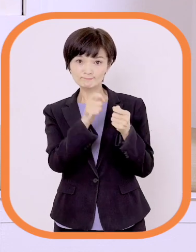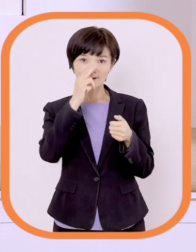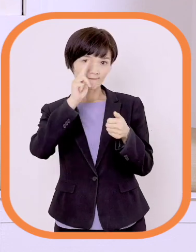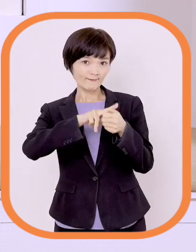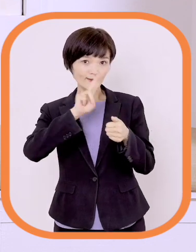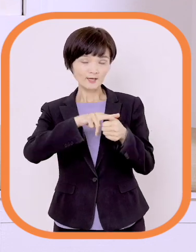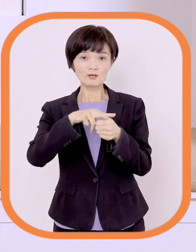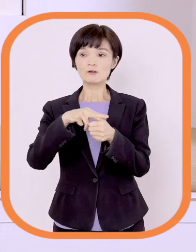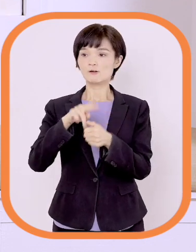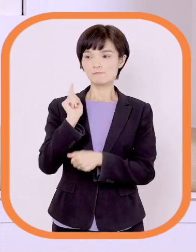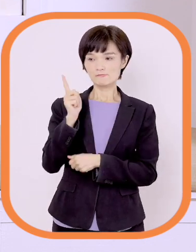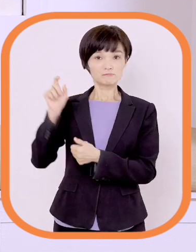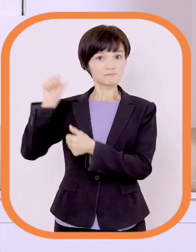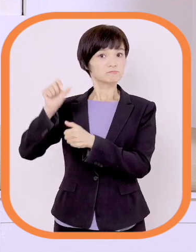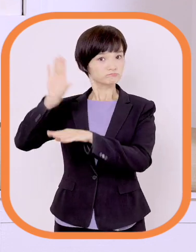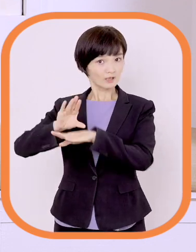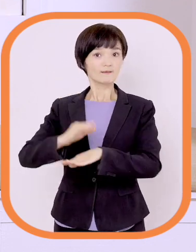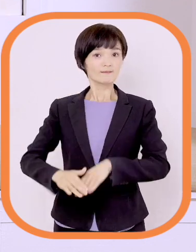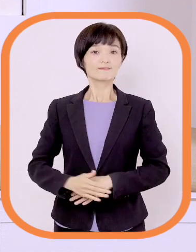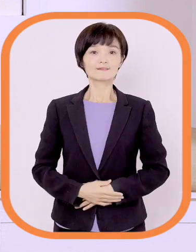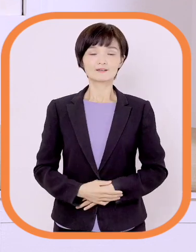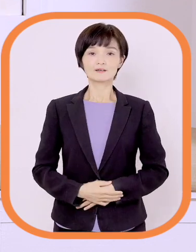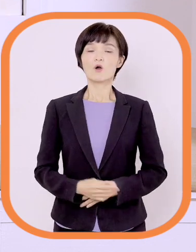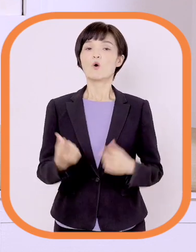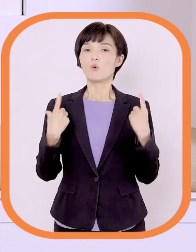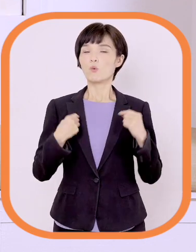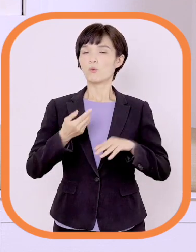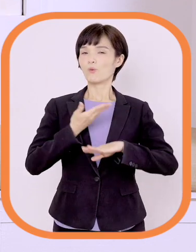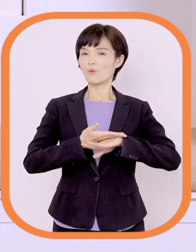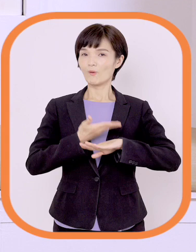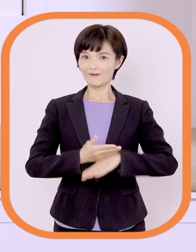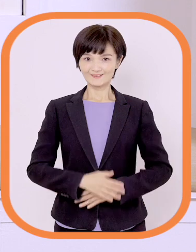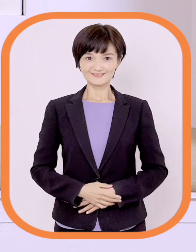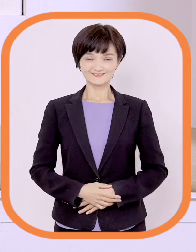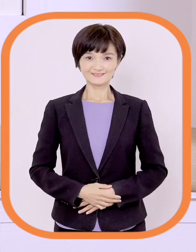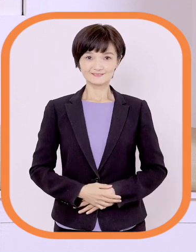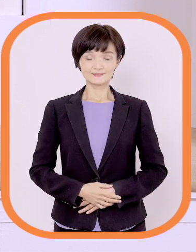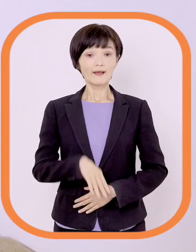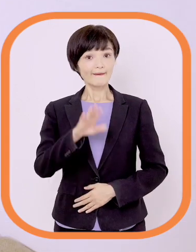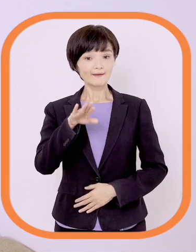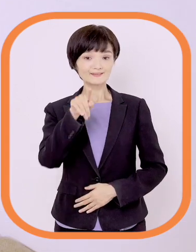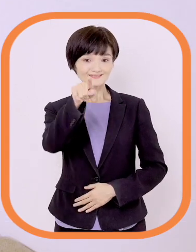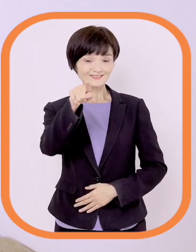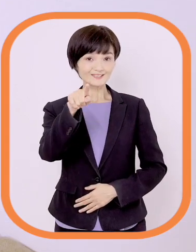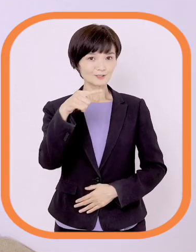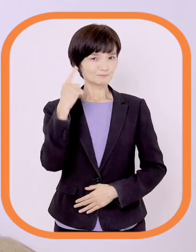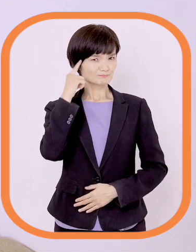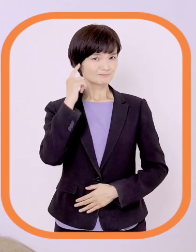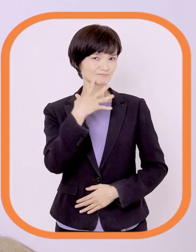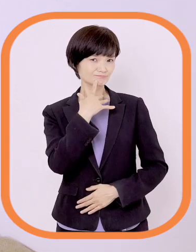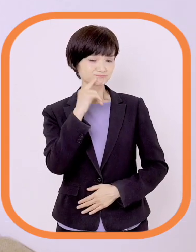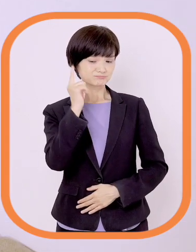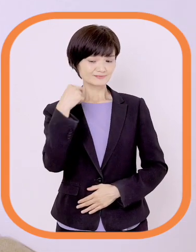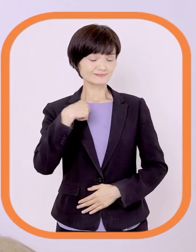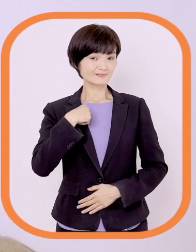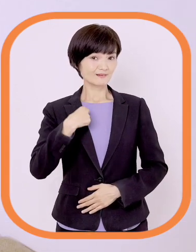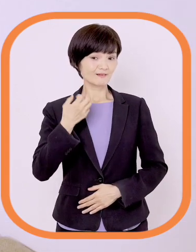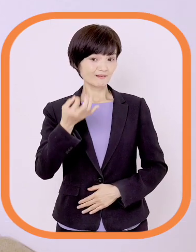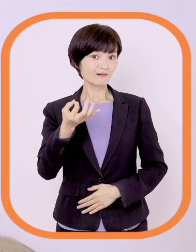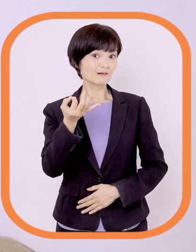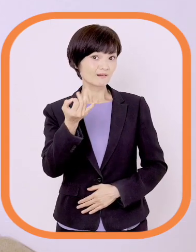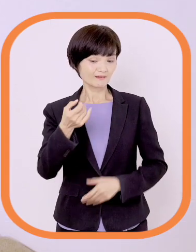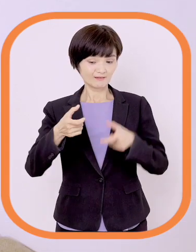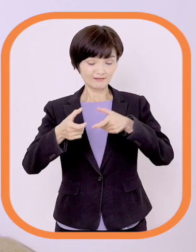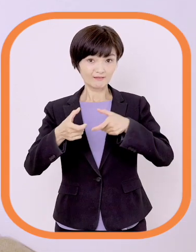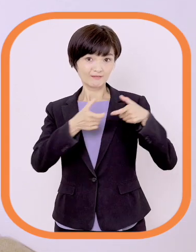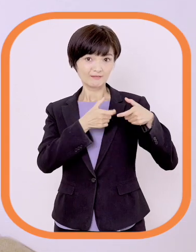你们不利，都会加重相关惩处哟。 那我就放心了。 哎，婉妮，你觉得怪怪的原因是不是这